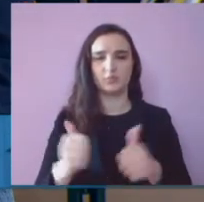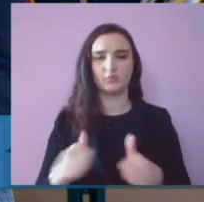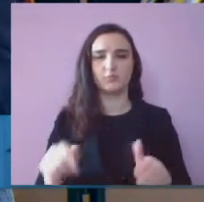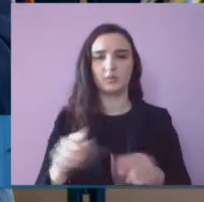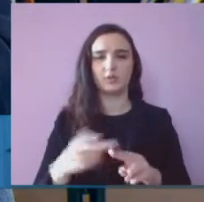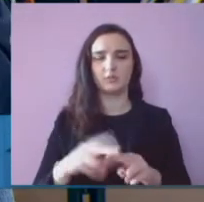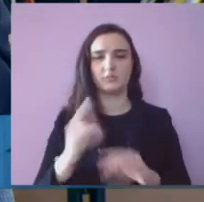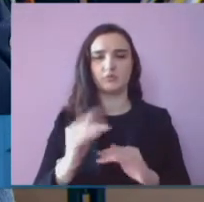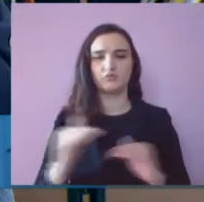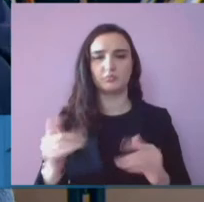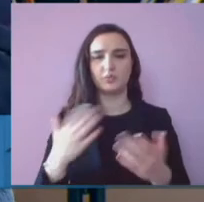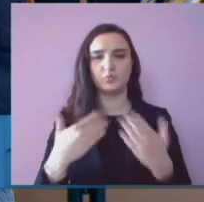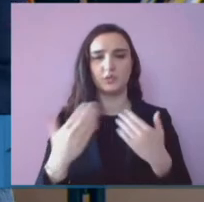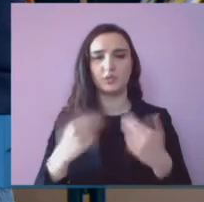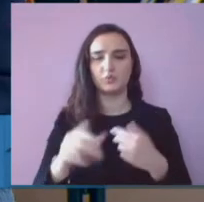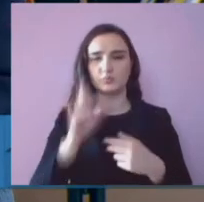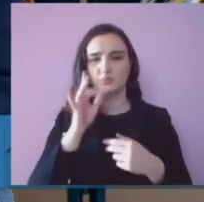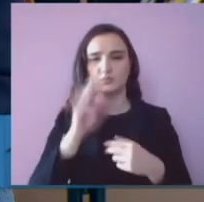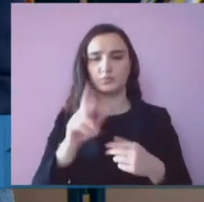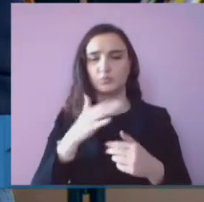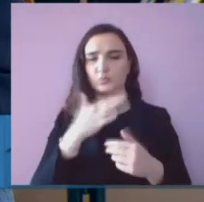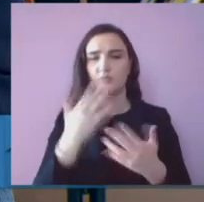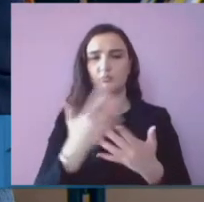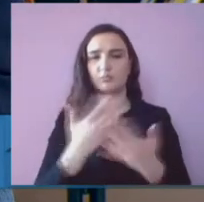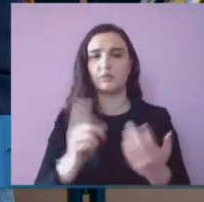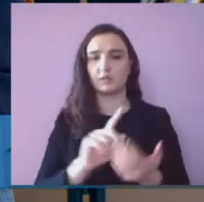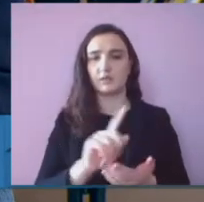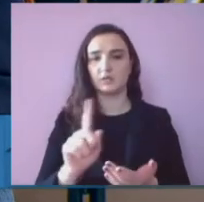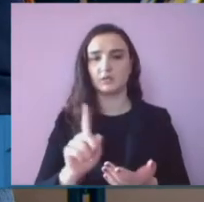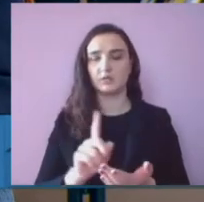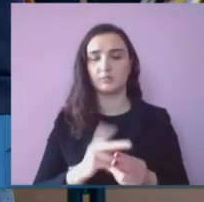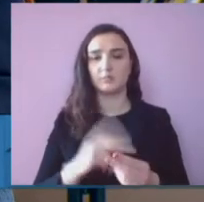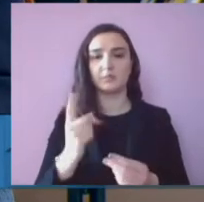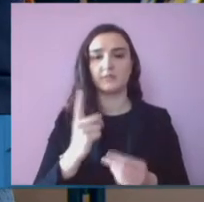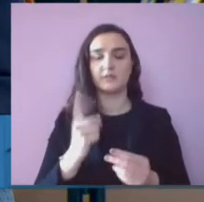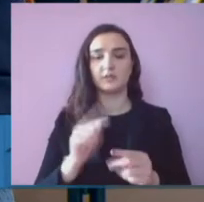ბავშვებთან ურთიერთობისას და უამრავი რაღაცა. პირველი